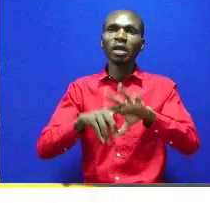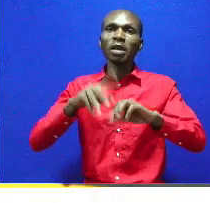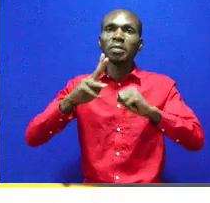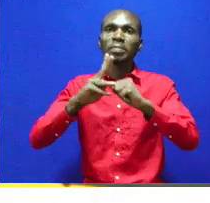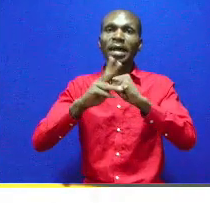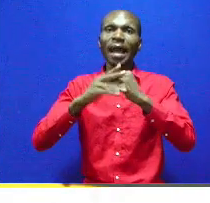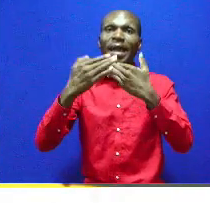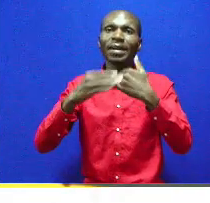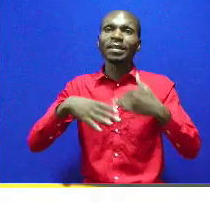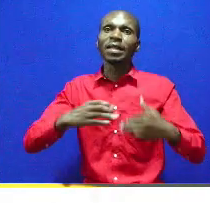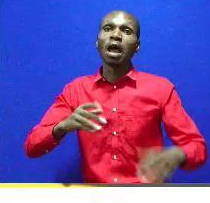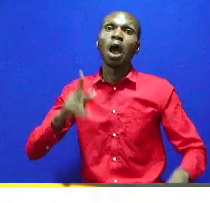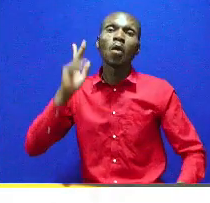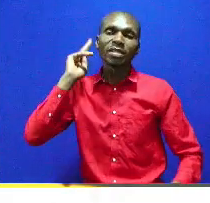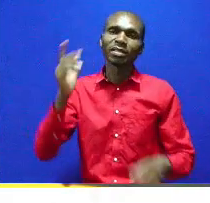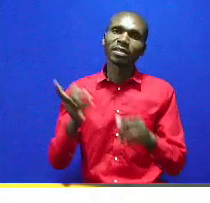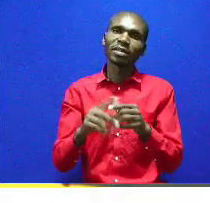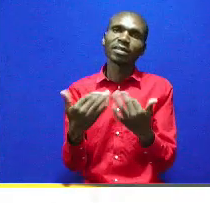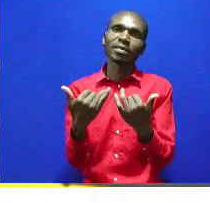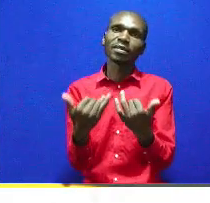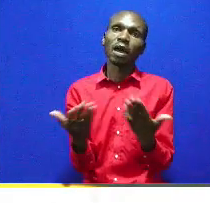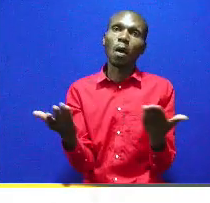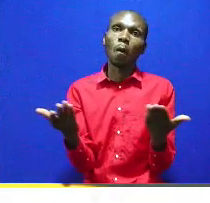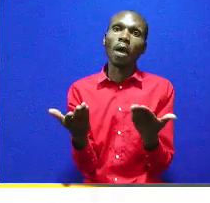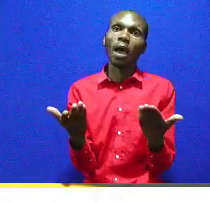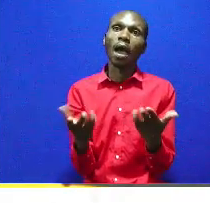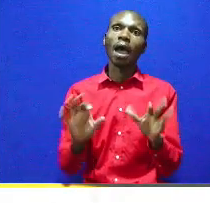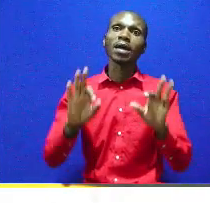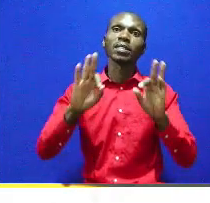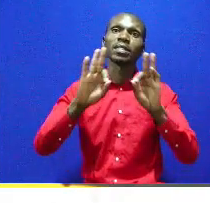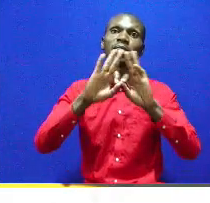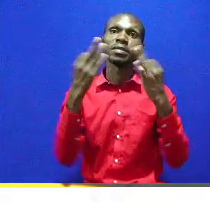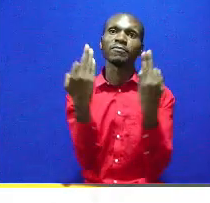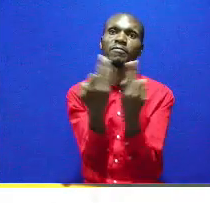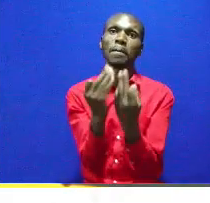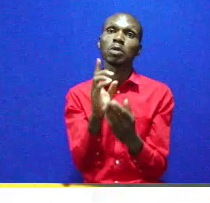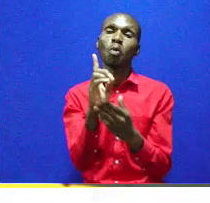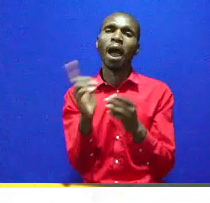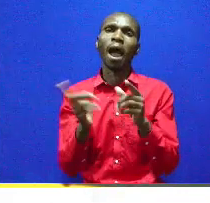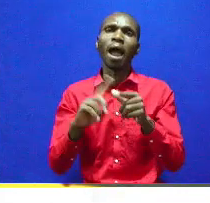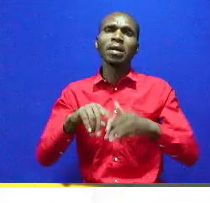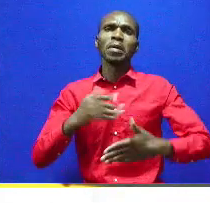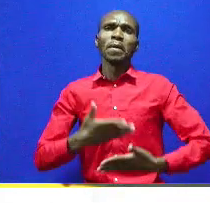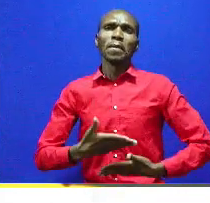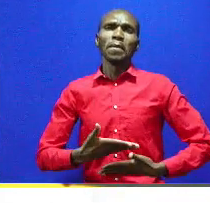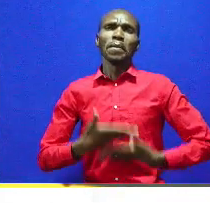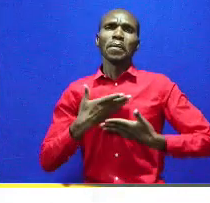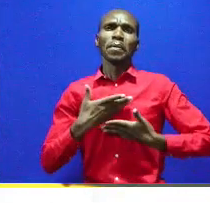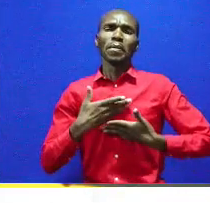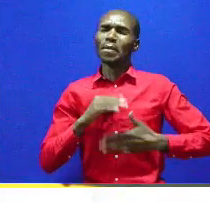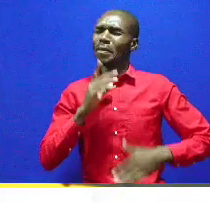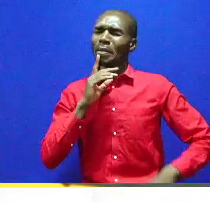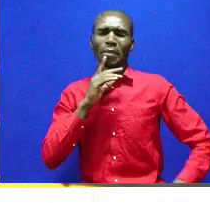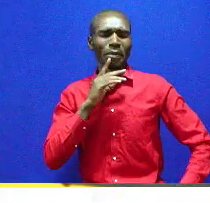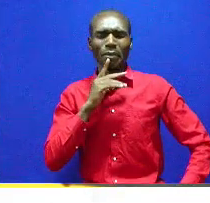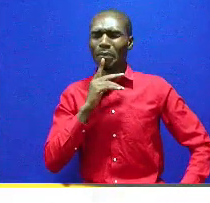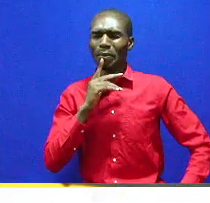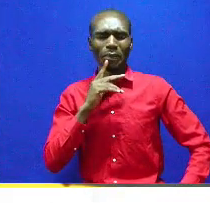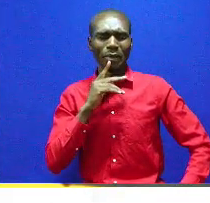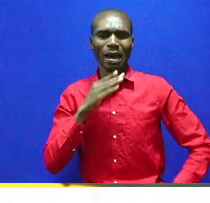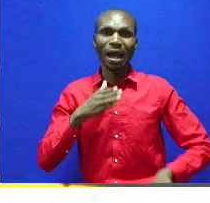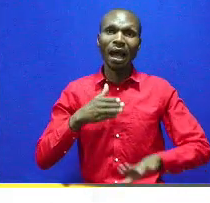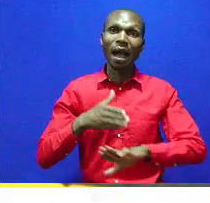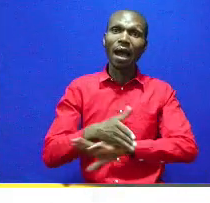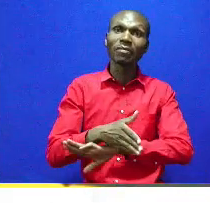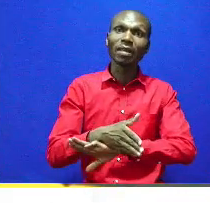wase county ya Kisii wase famiye mo ibuate obororo magaga yomwana obogo kwa